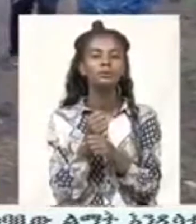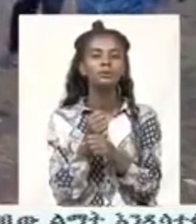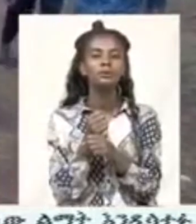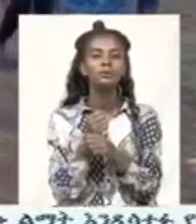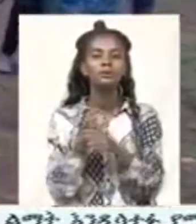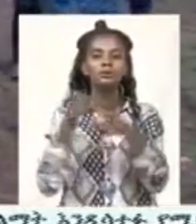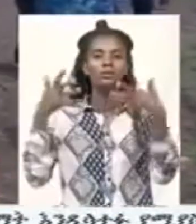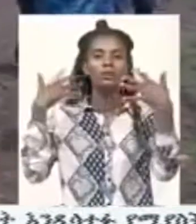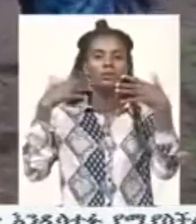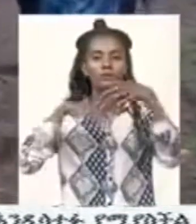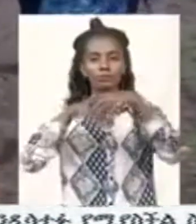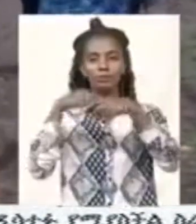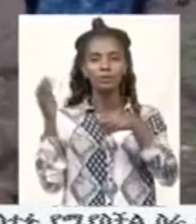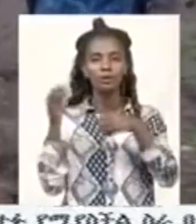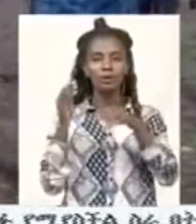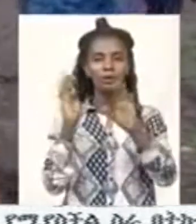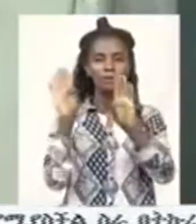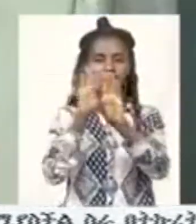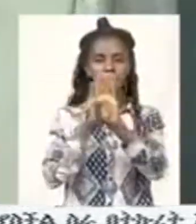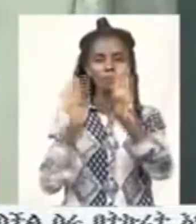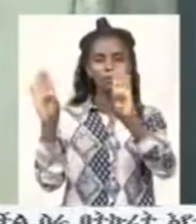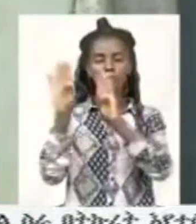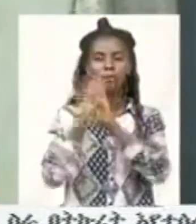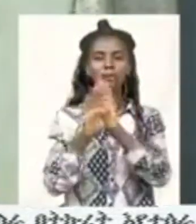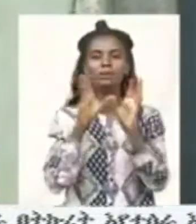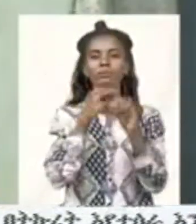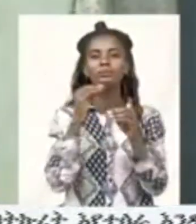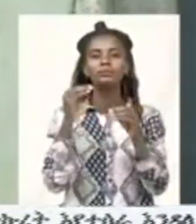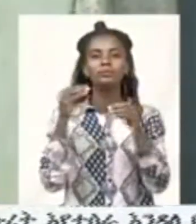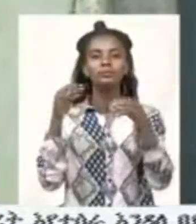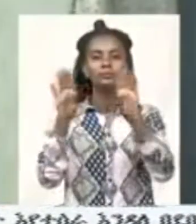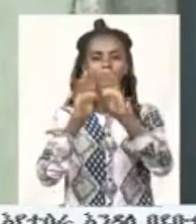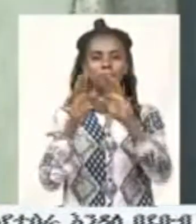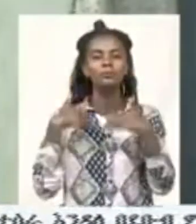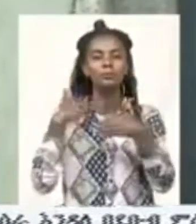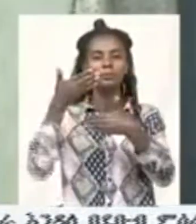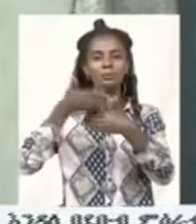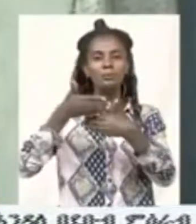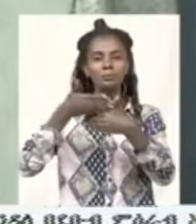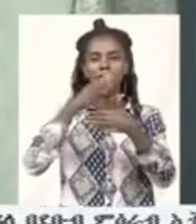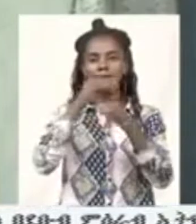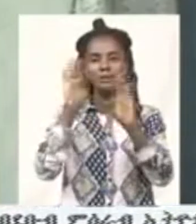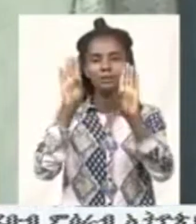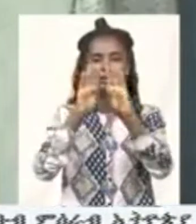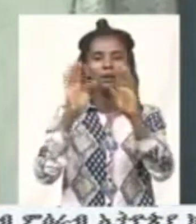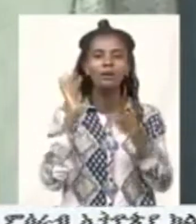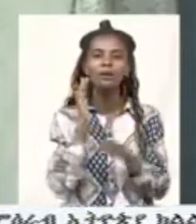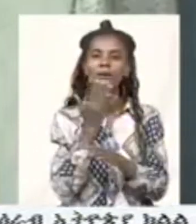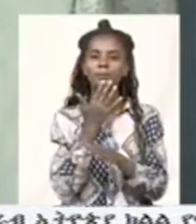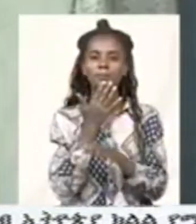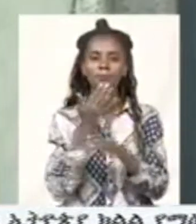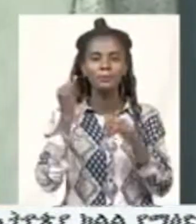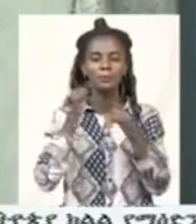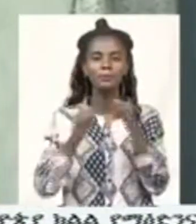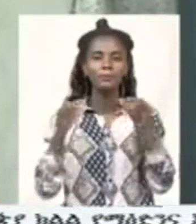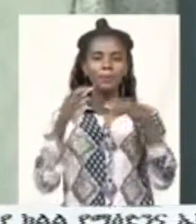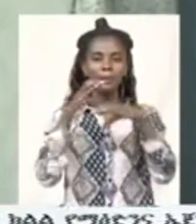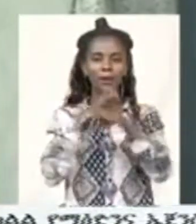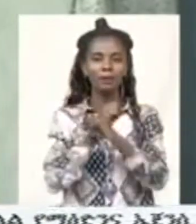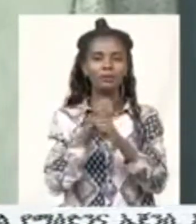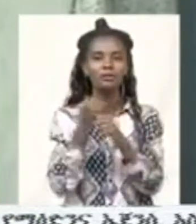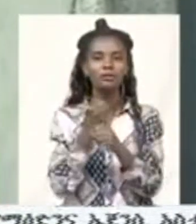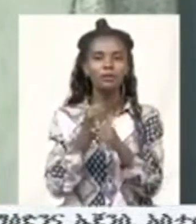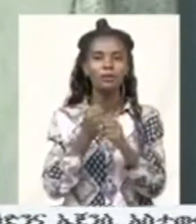የንፋስ መውጫም ከፊትም ከኋላ ተገጥሟል። ነገር ግን በርና መስኮት እና ቀለም ፊኒሽንግ ስራዎች